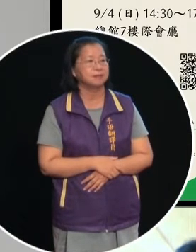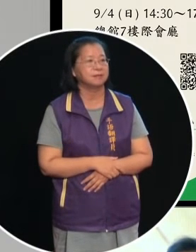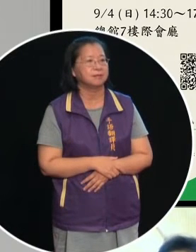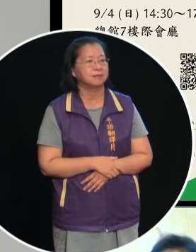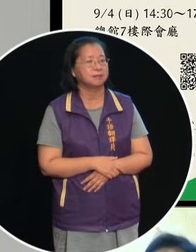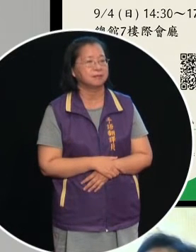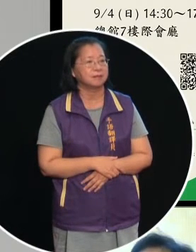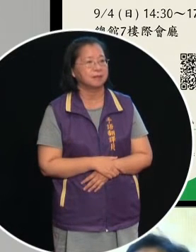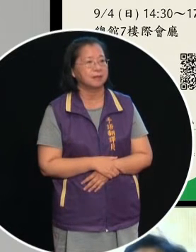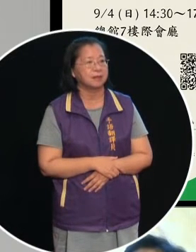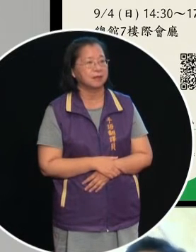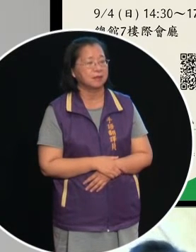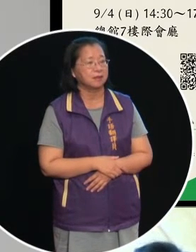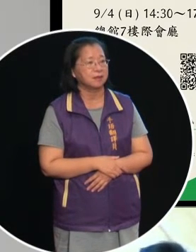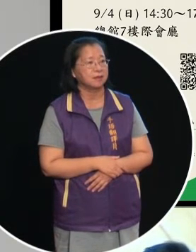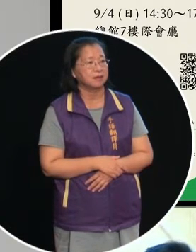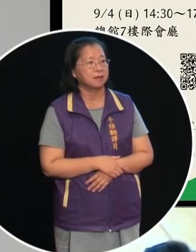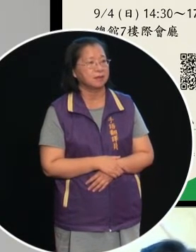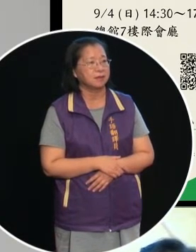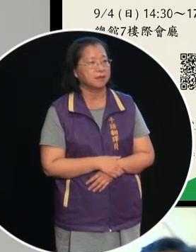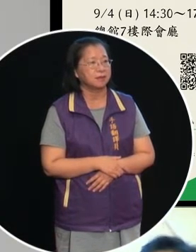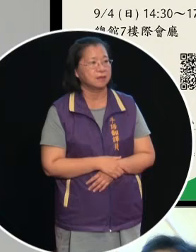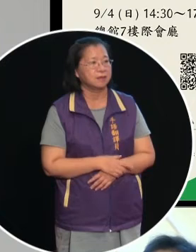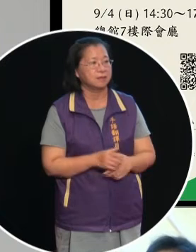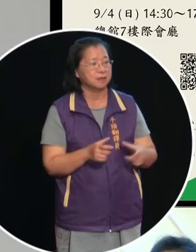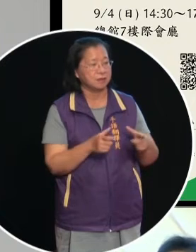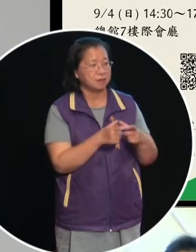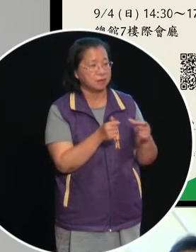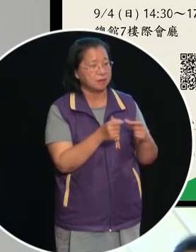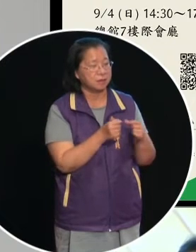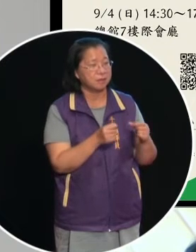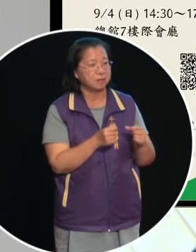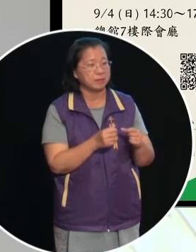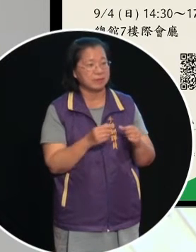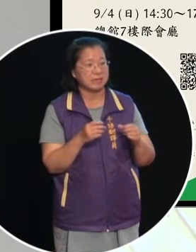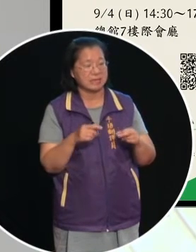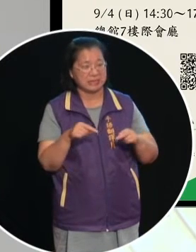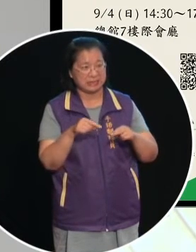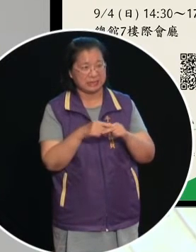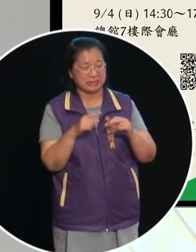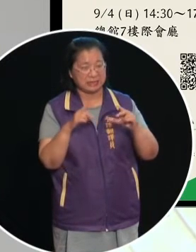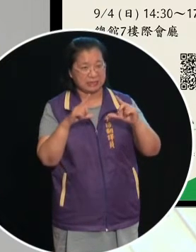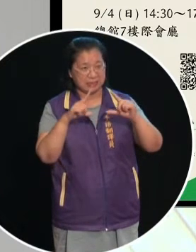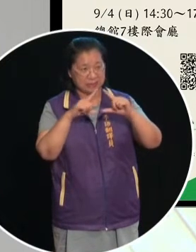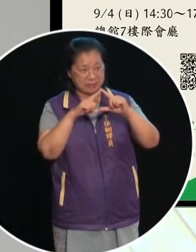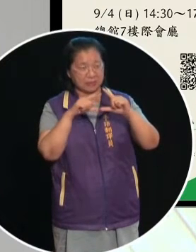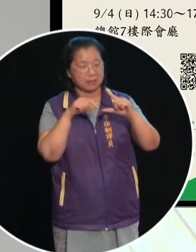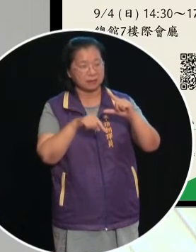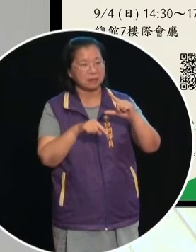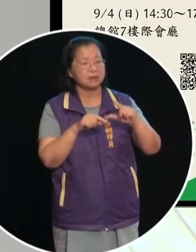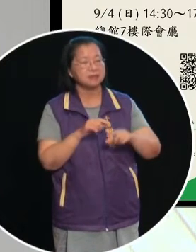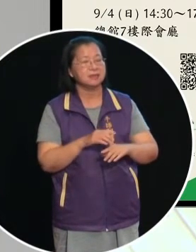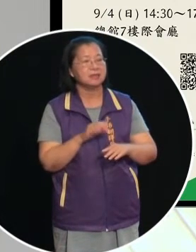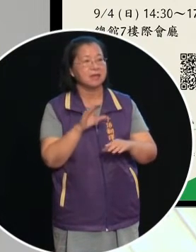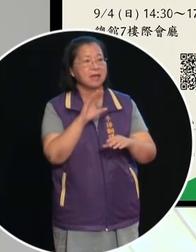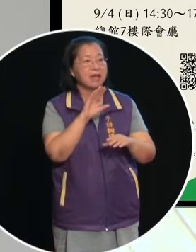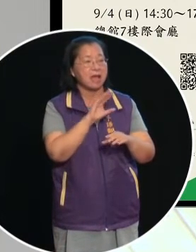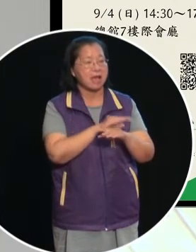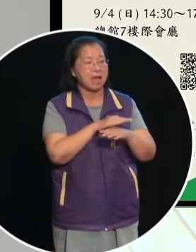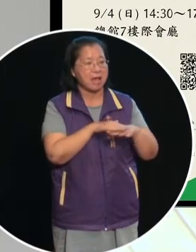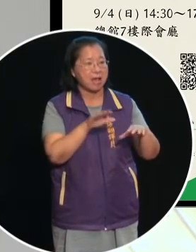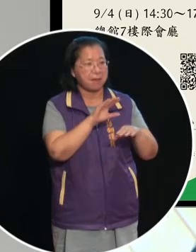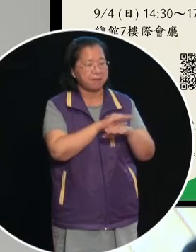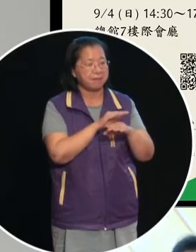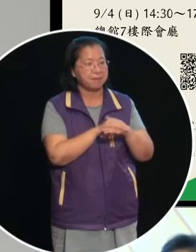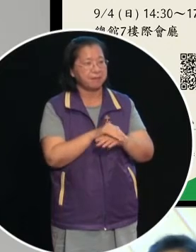所谓的日本人的日本政治的新三角，就是岸田派还有麻